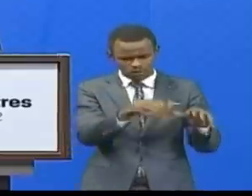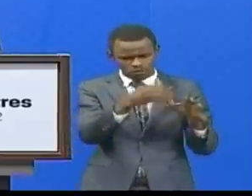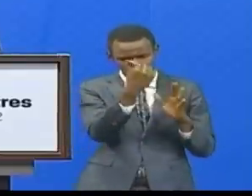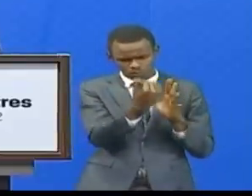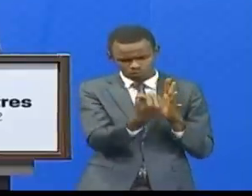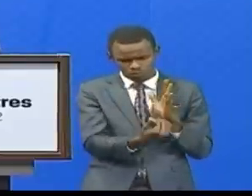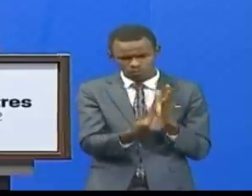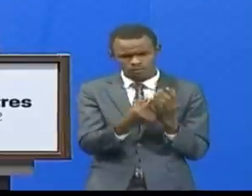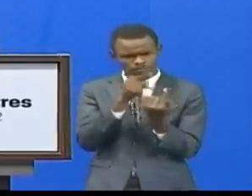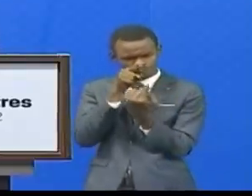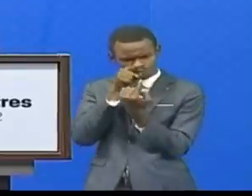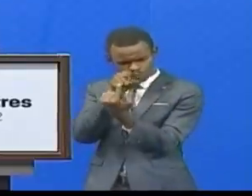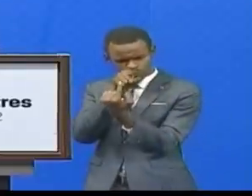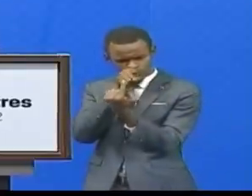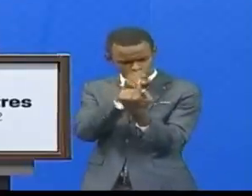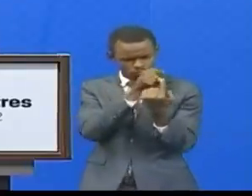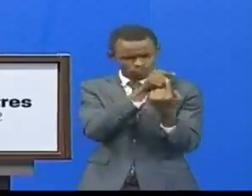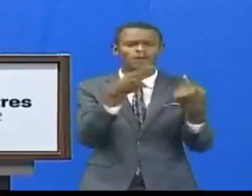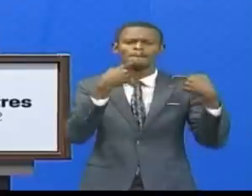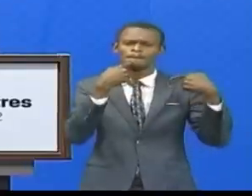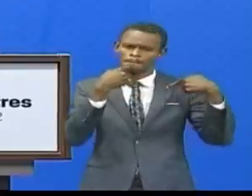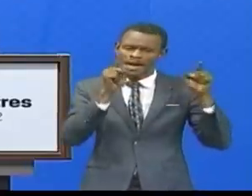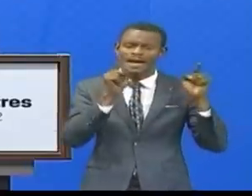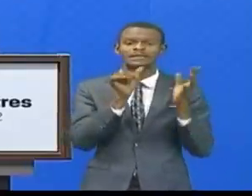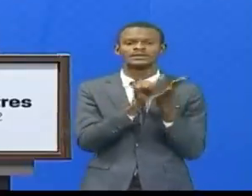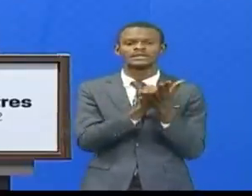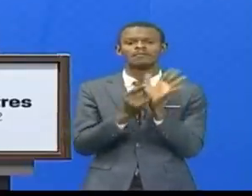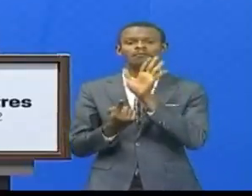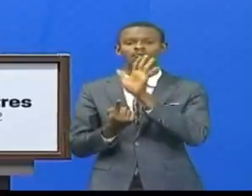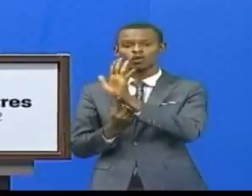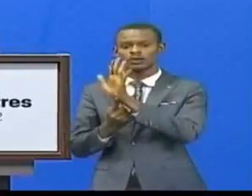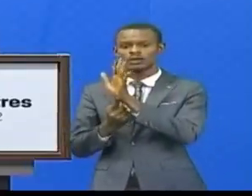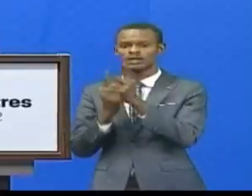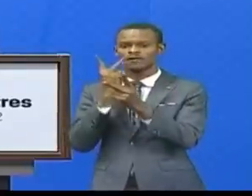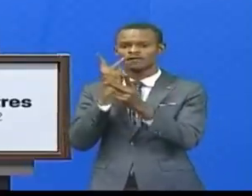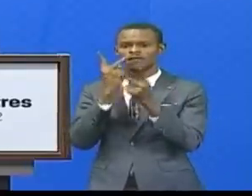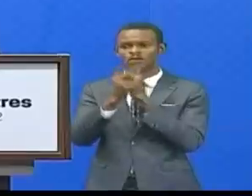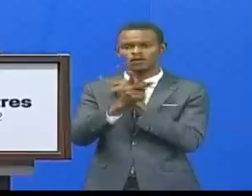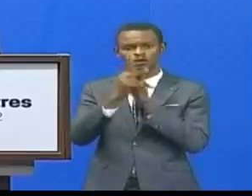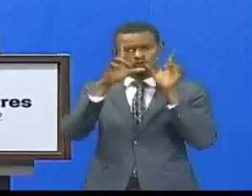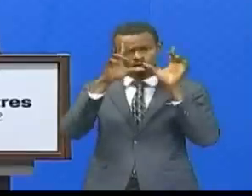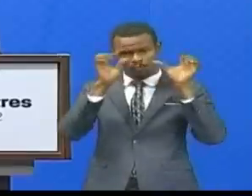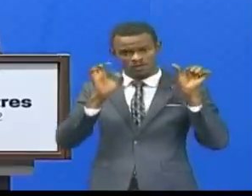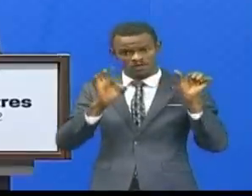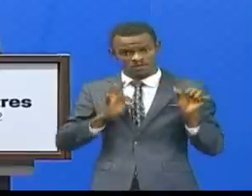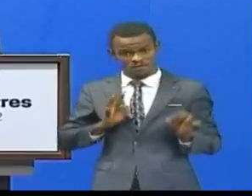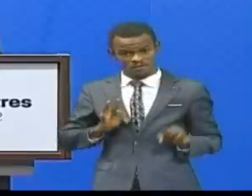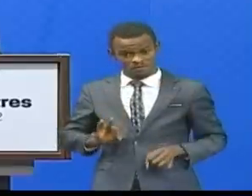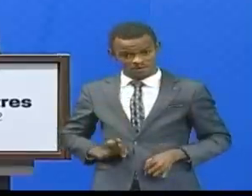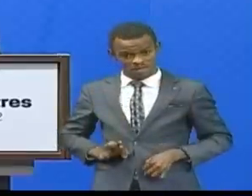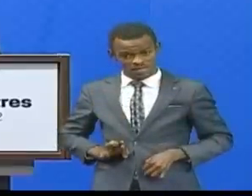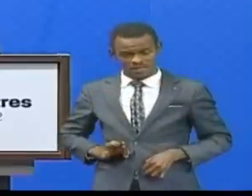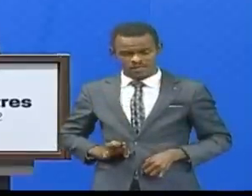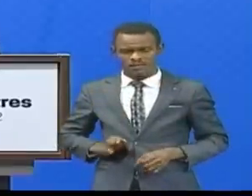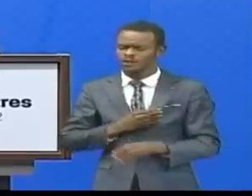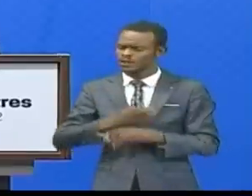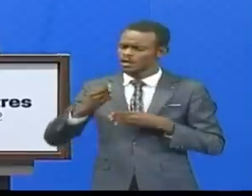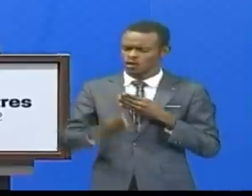concrétiser la vision du président de la République, chef de l'État, celle de bâtir un Congo